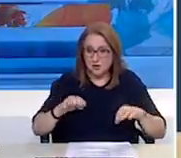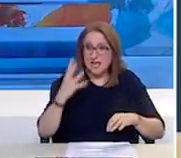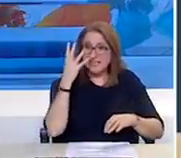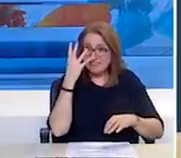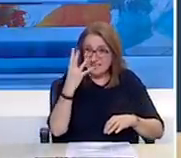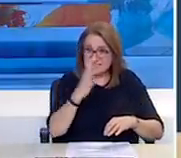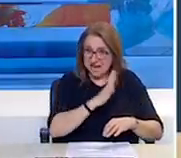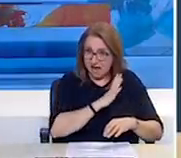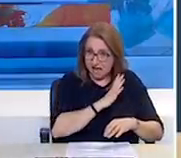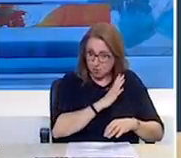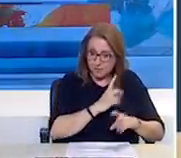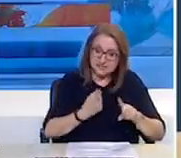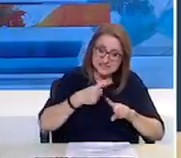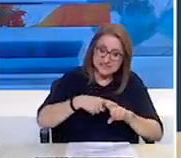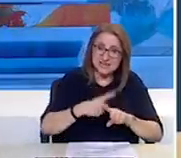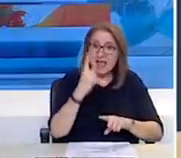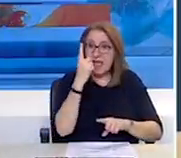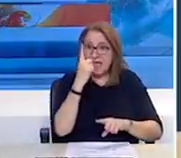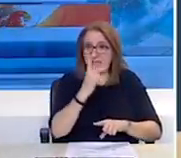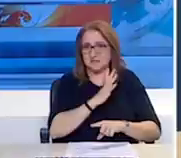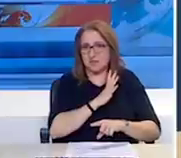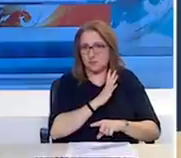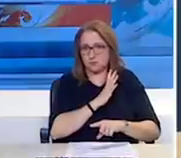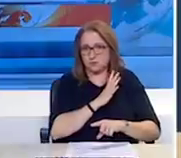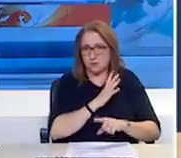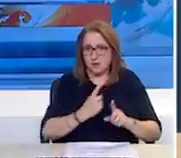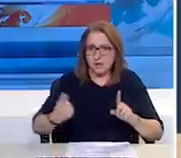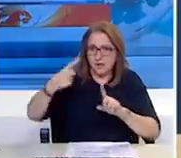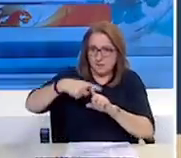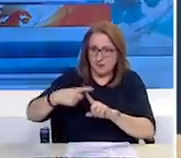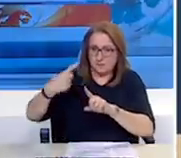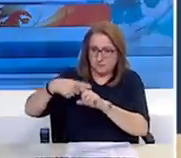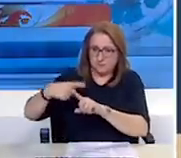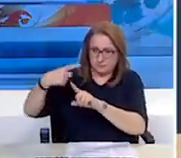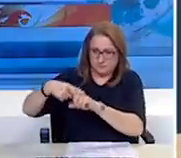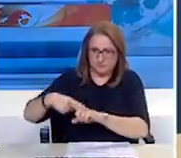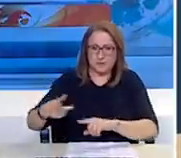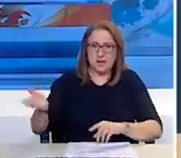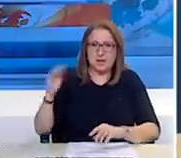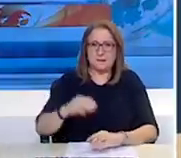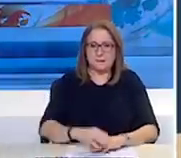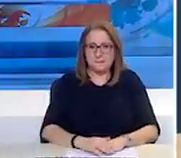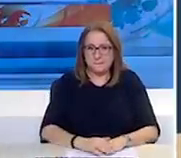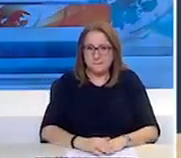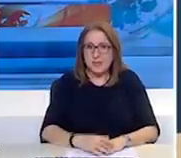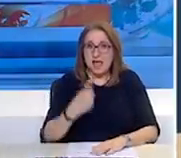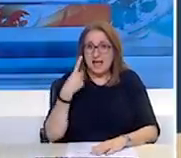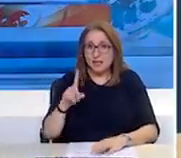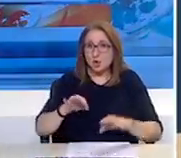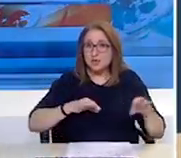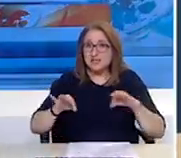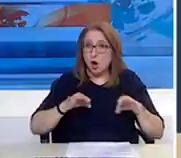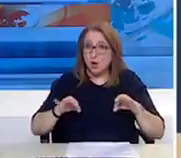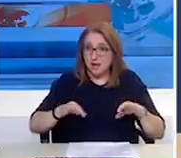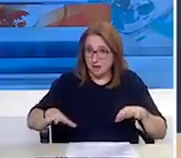4 άτομα συν 1 άτομο ανά 10 τετραγωνικά μέτρα για την επιφάνεια από 20% τετραγωνικά μέτρα. Και άνω των 100 τετραγωνικών